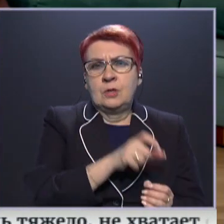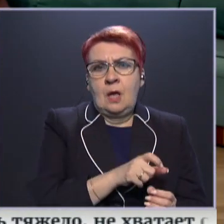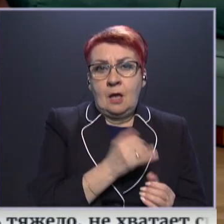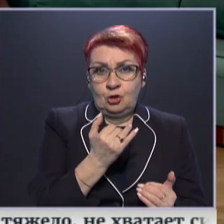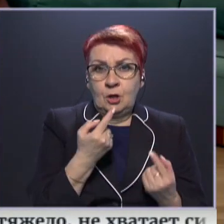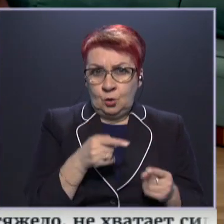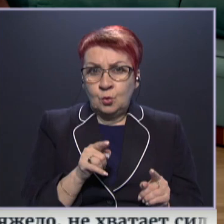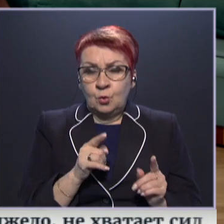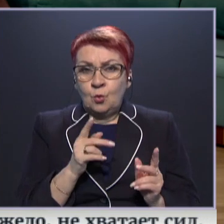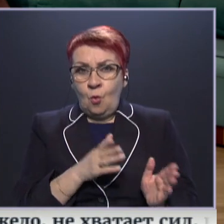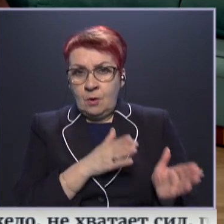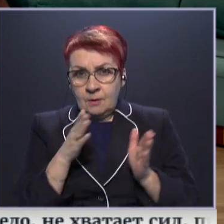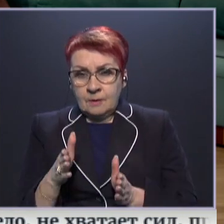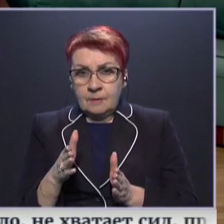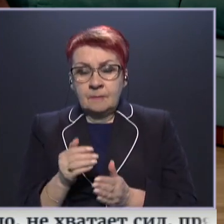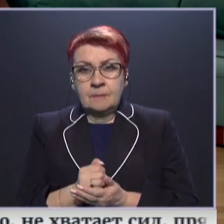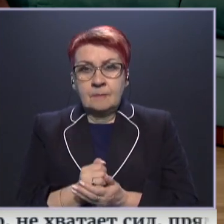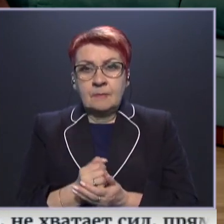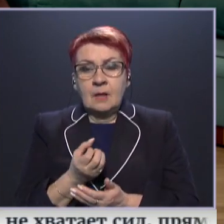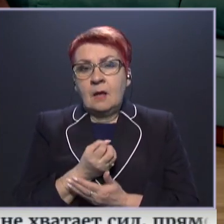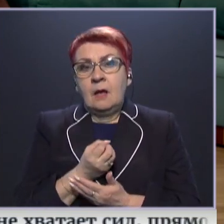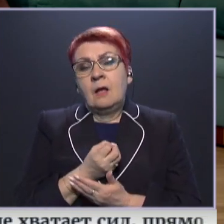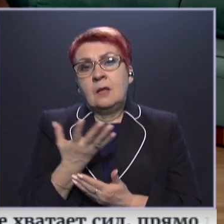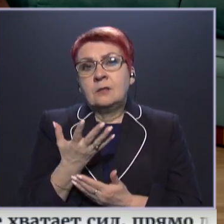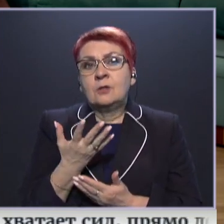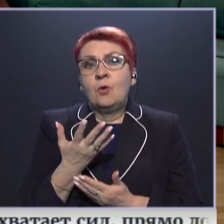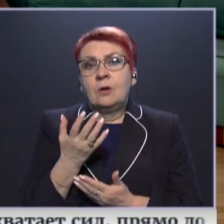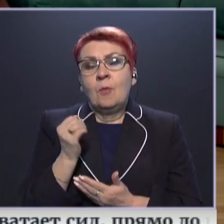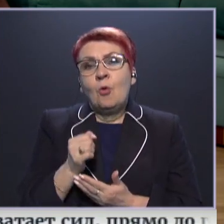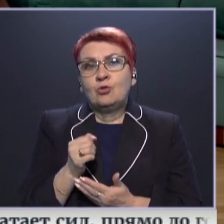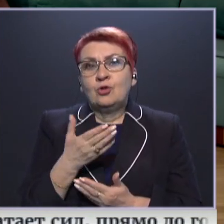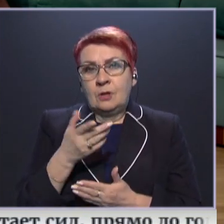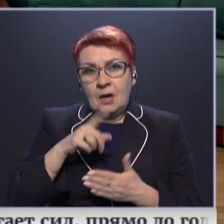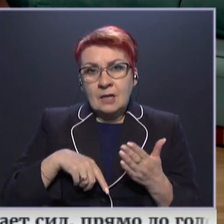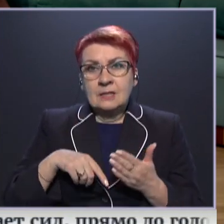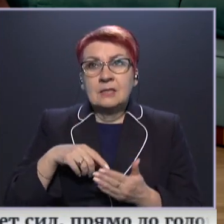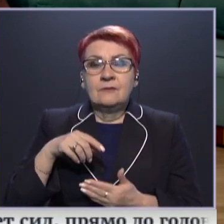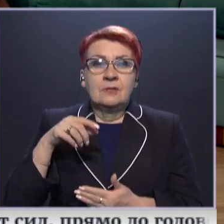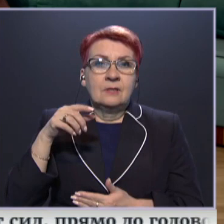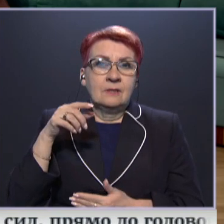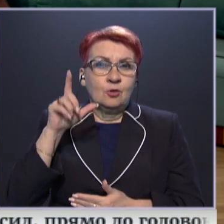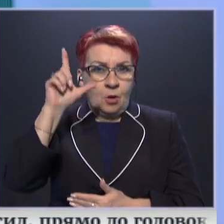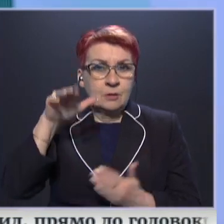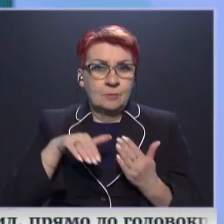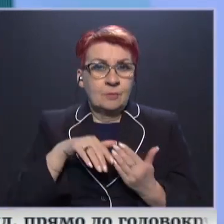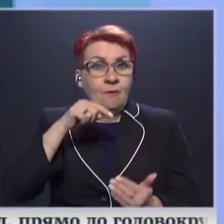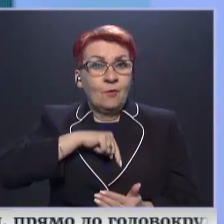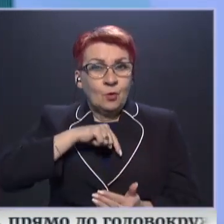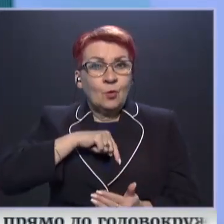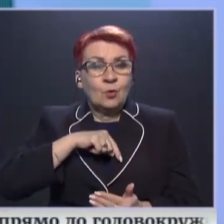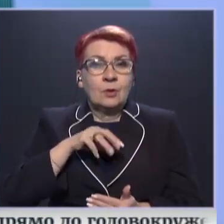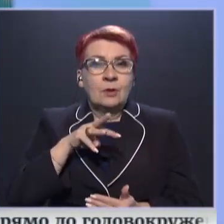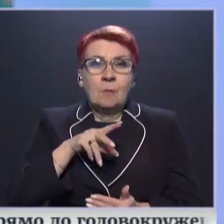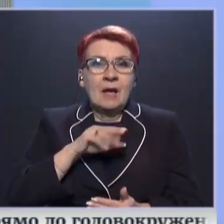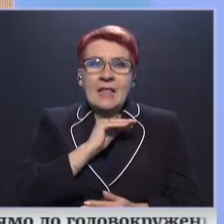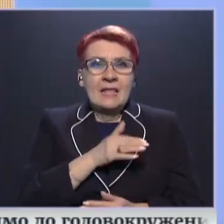а насколько можно тем более рассчитывать на то, что Бог поможет. Да, в каких-то вещах внутренних мы не в силе